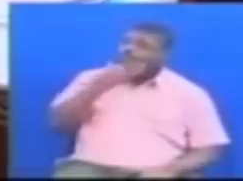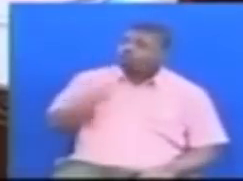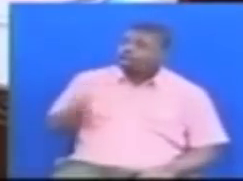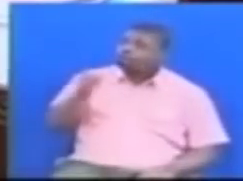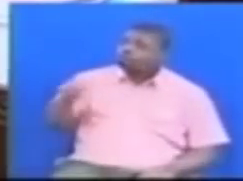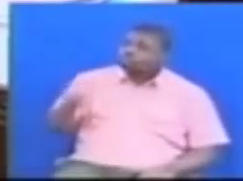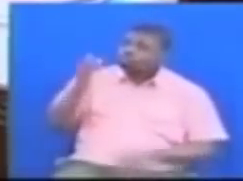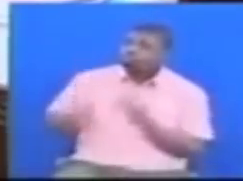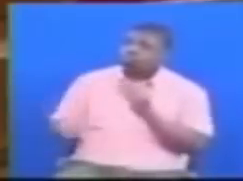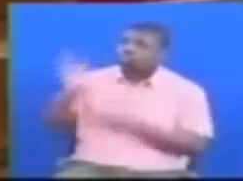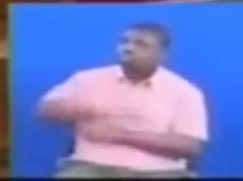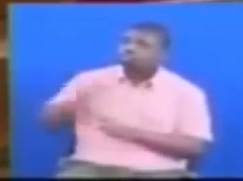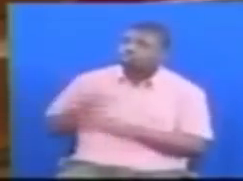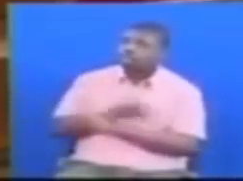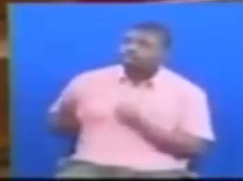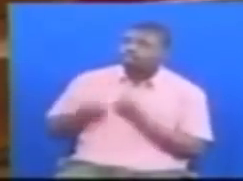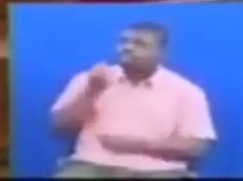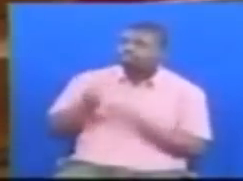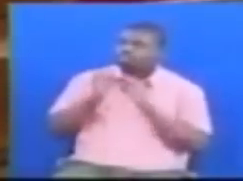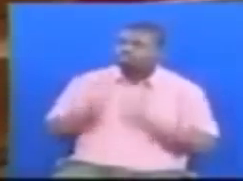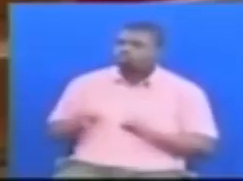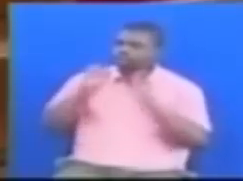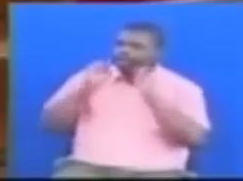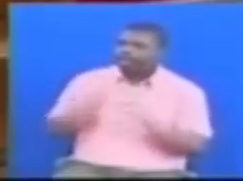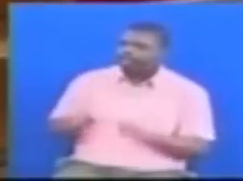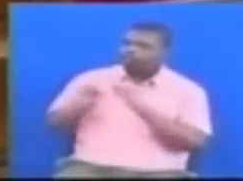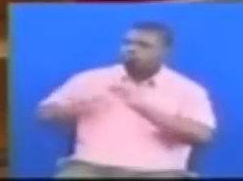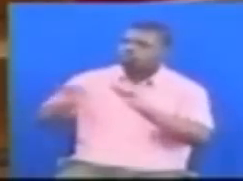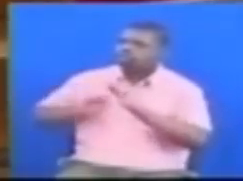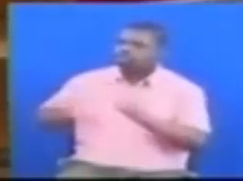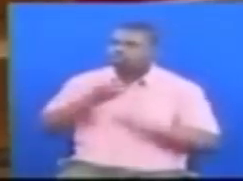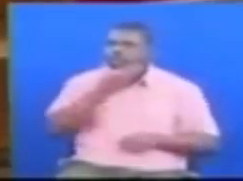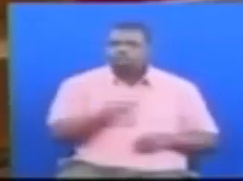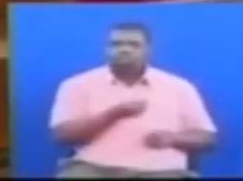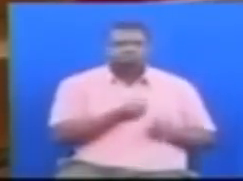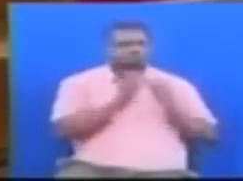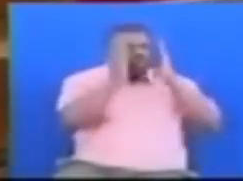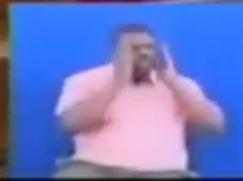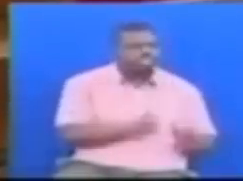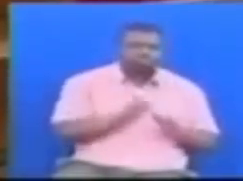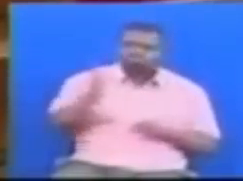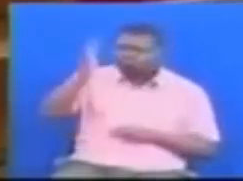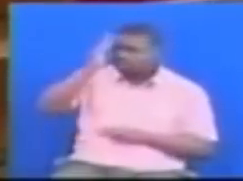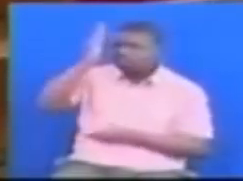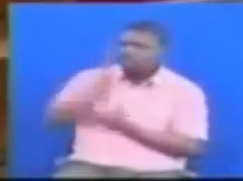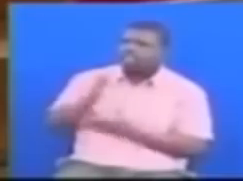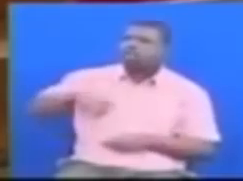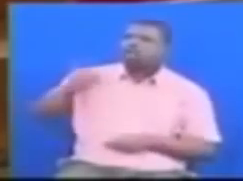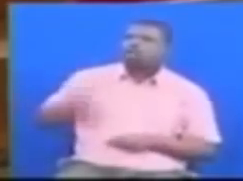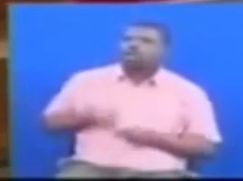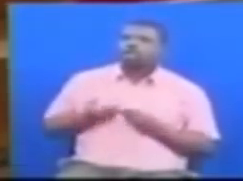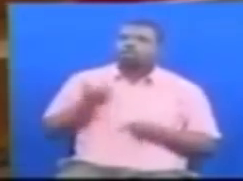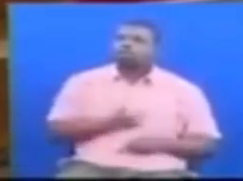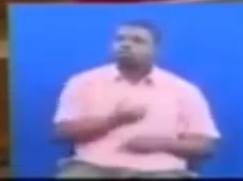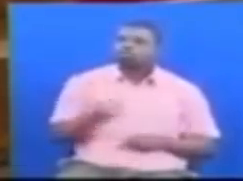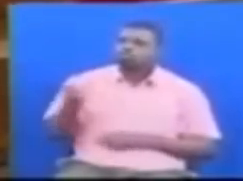siku ili tuweze kupata mafanikio mazuri lazima tuwaelimishe na kuwahamasisha wanaume kuheshimu na kutambua haki za wanawake